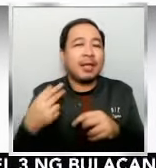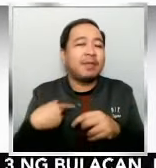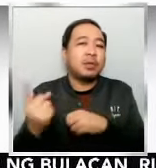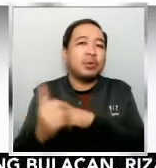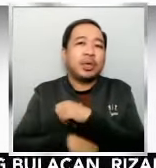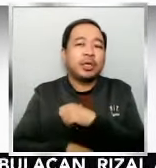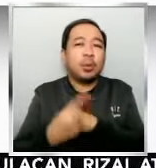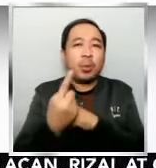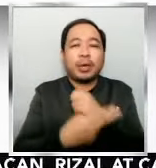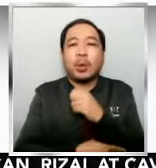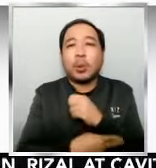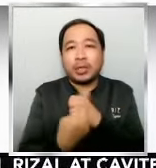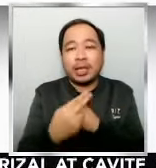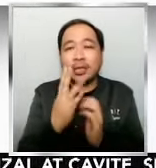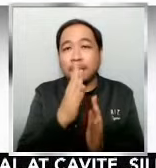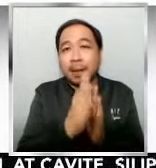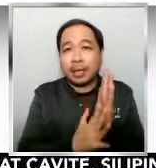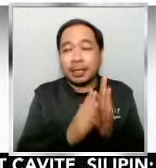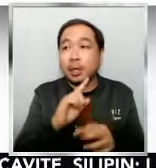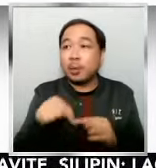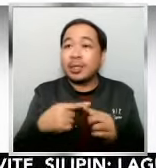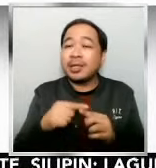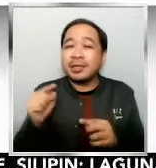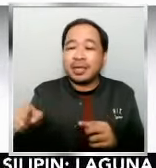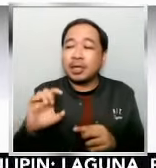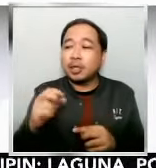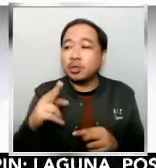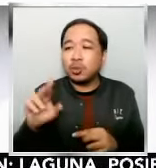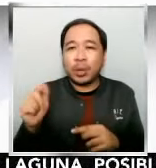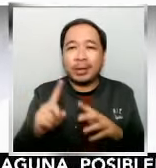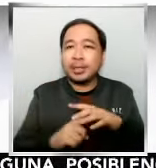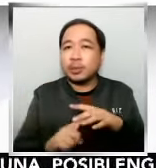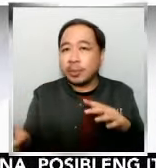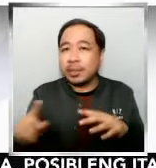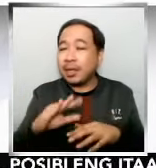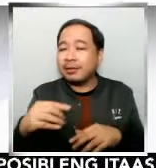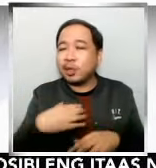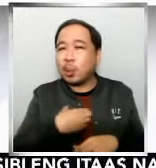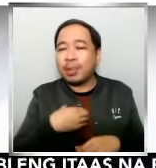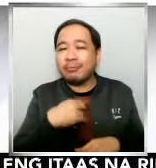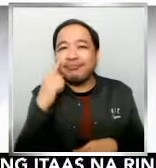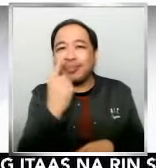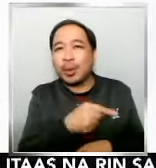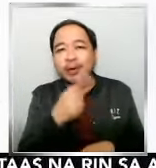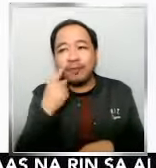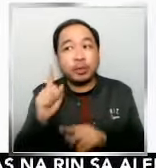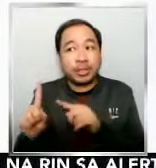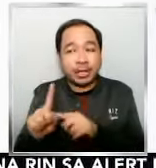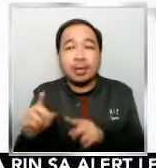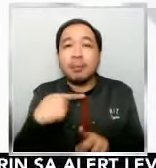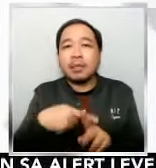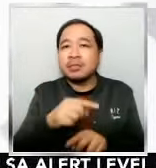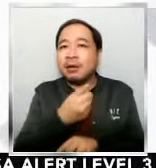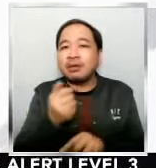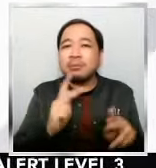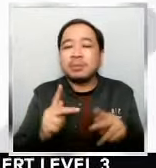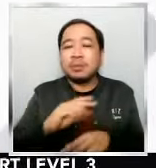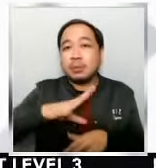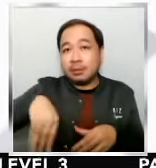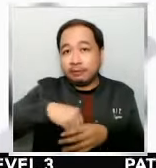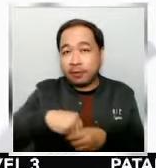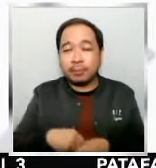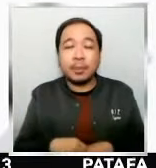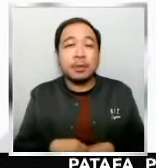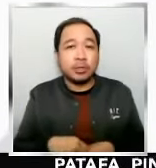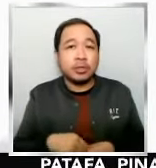Makati kung saan tumaka si Gwyneth Anchua at ang pagsasampa ng kaso laban sa kanya at sa iba pang sangkot. Kinilala rin ni Lacson ang desisyon